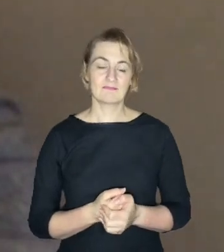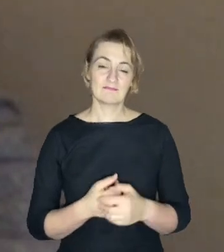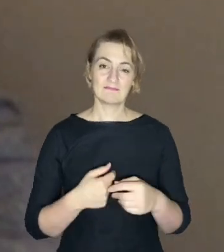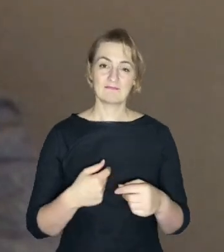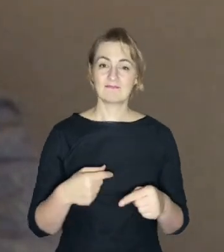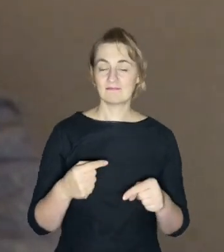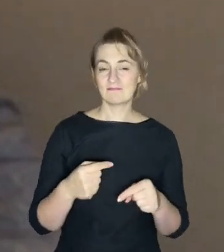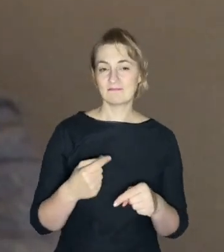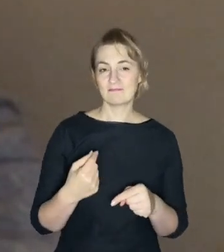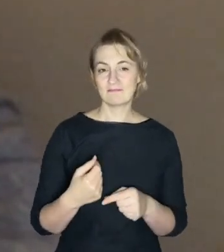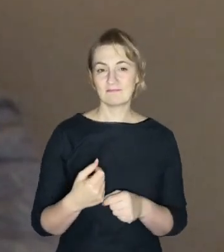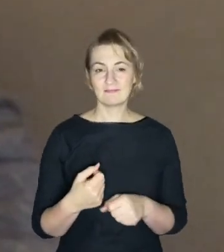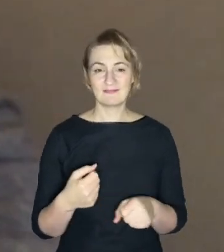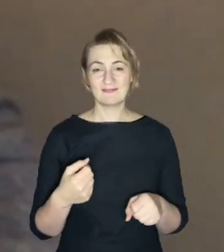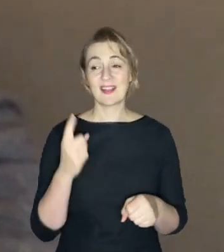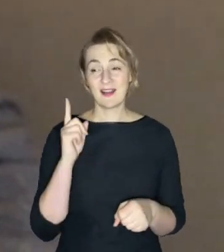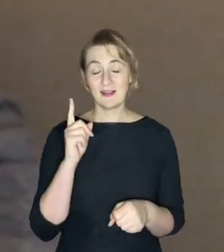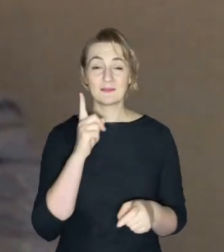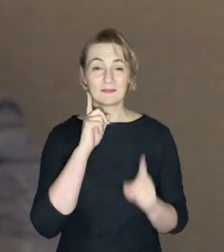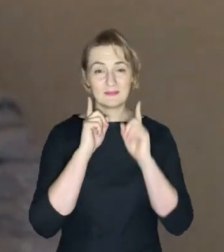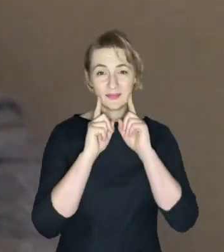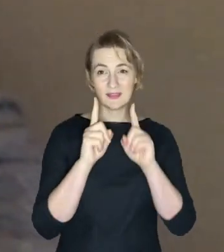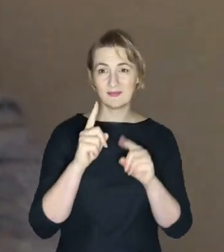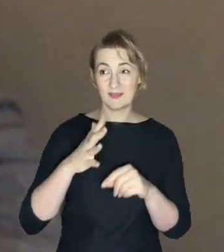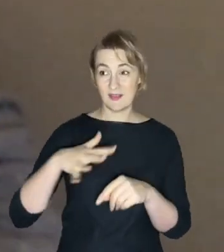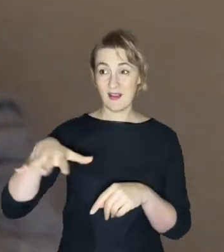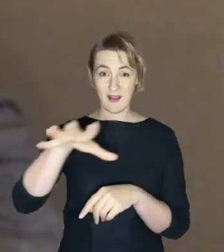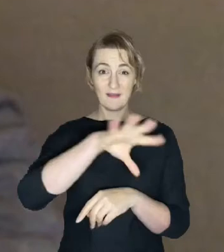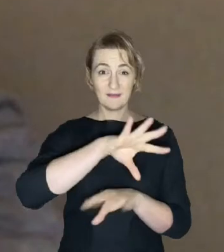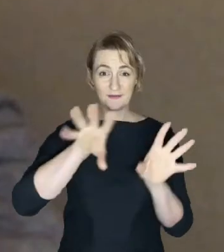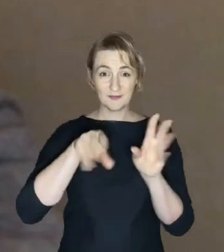skali sprawę, no to